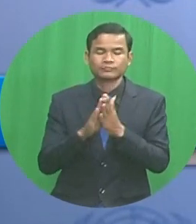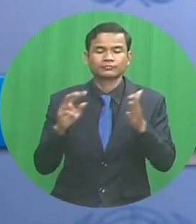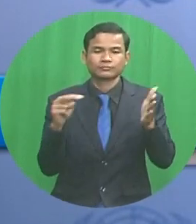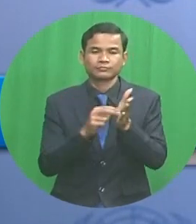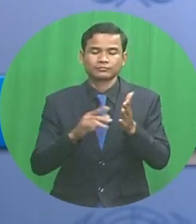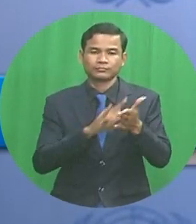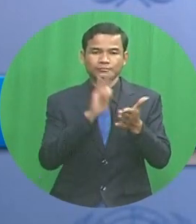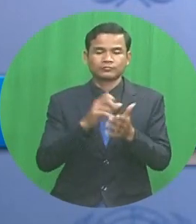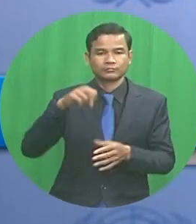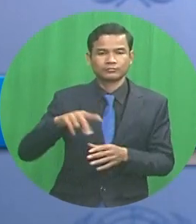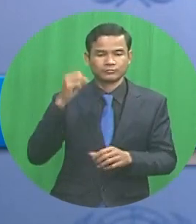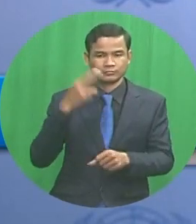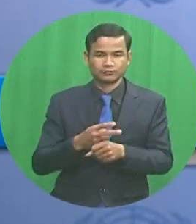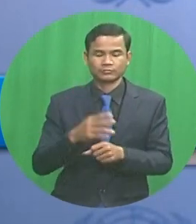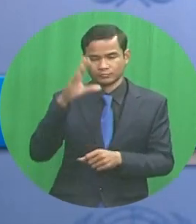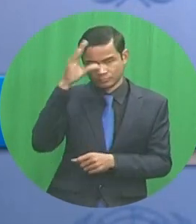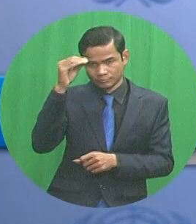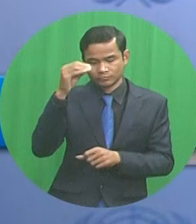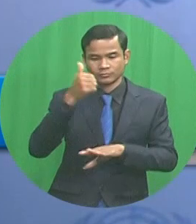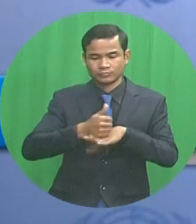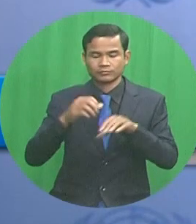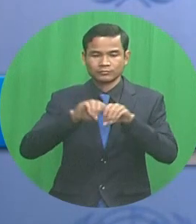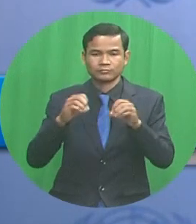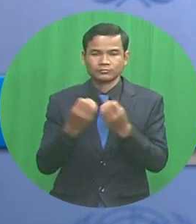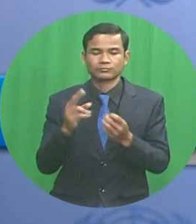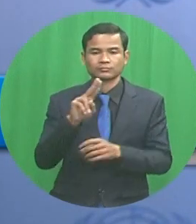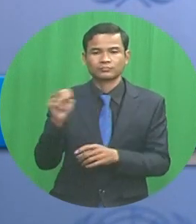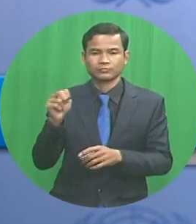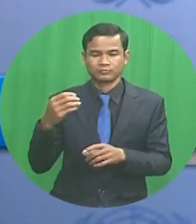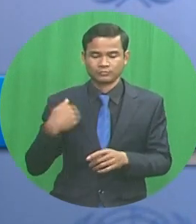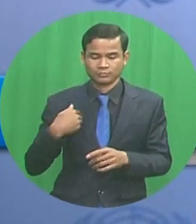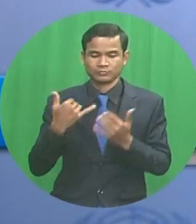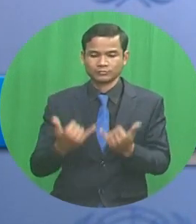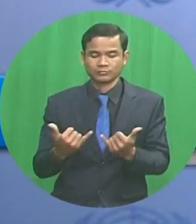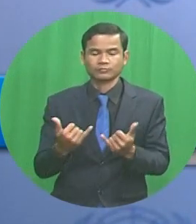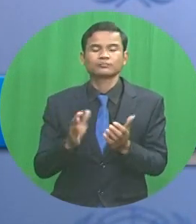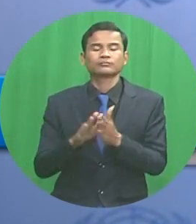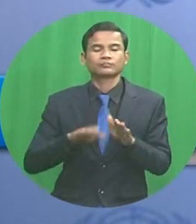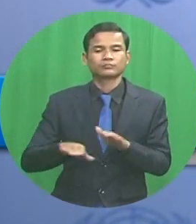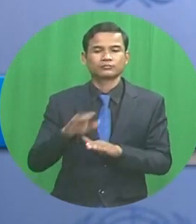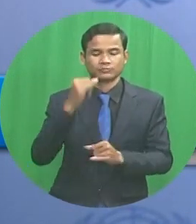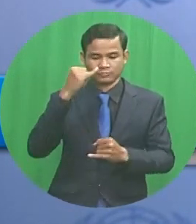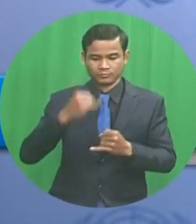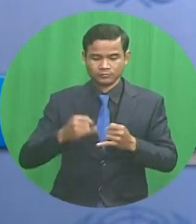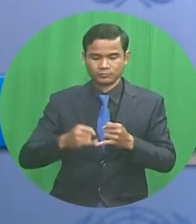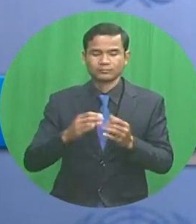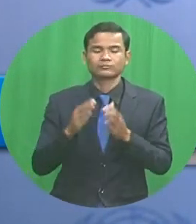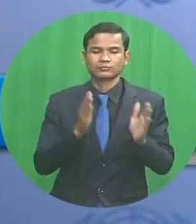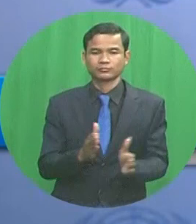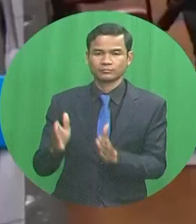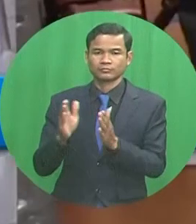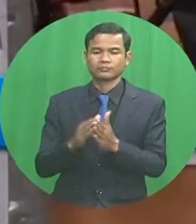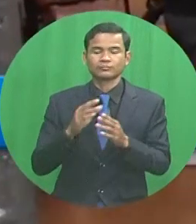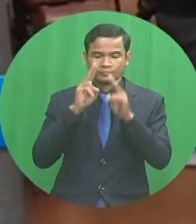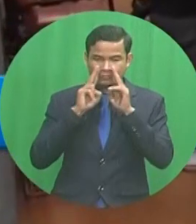ការយើងជាចាំបាច់លោក Guterres បាននិយាយថាអង្គការសហប្រជាជាតិកំពុងតែស្ថិតនៅក្នុងដំណាក់កាលចុងក្រោយនៃការរៀបចំការ